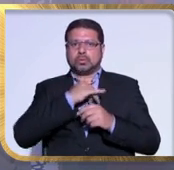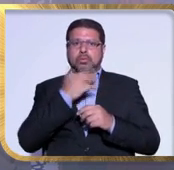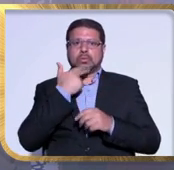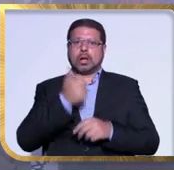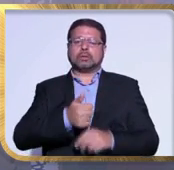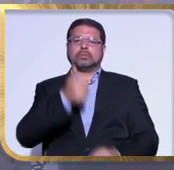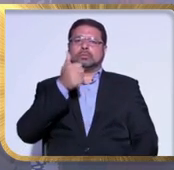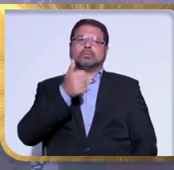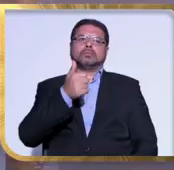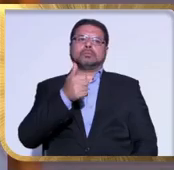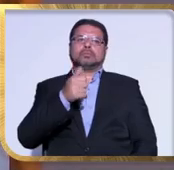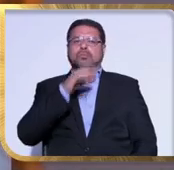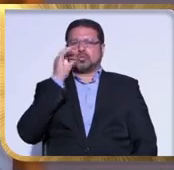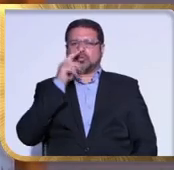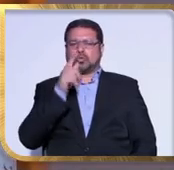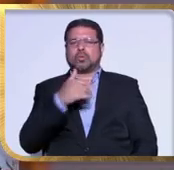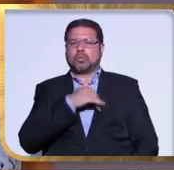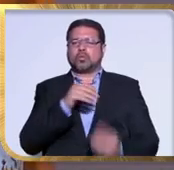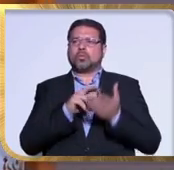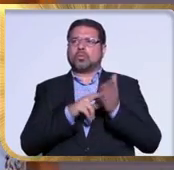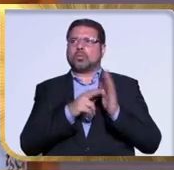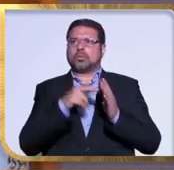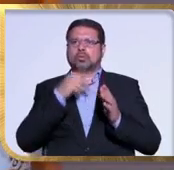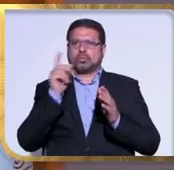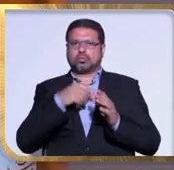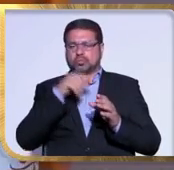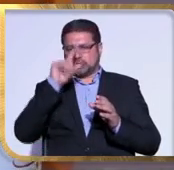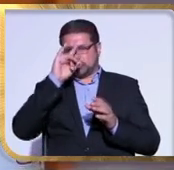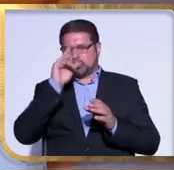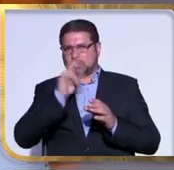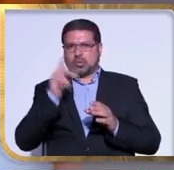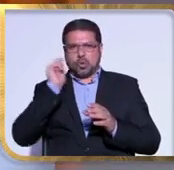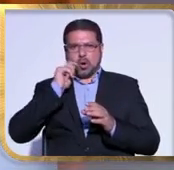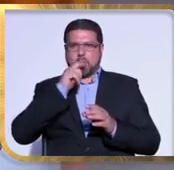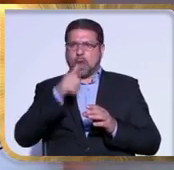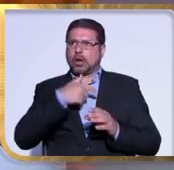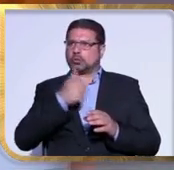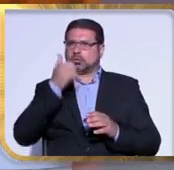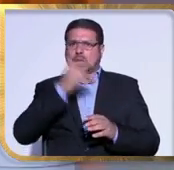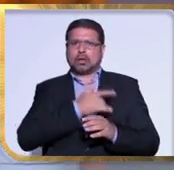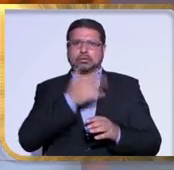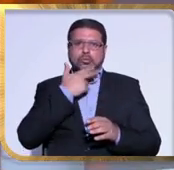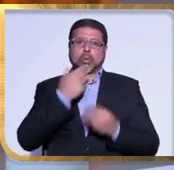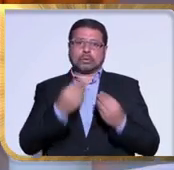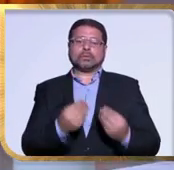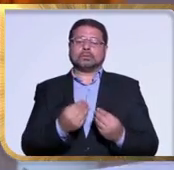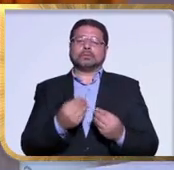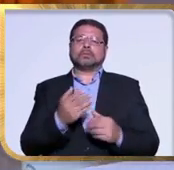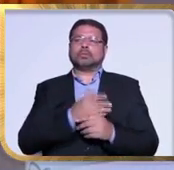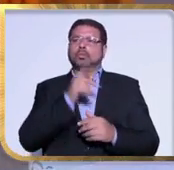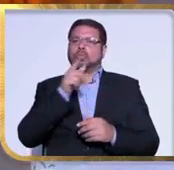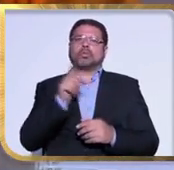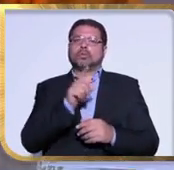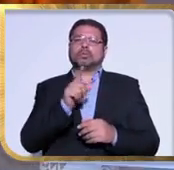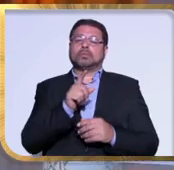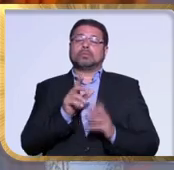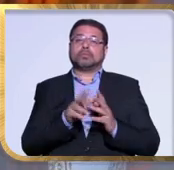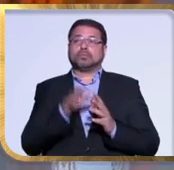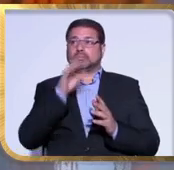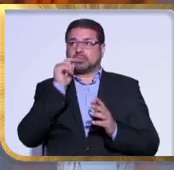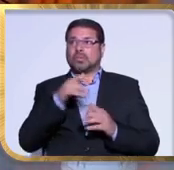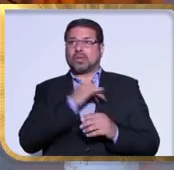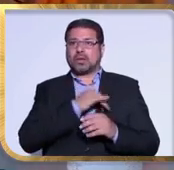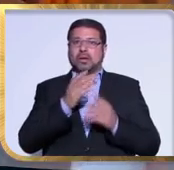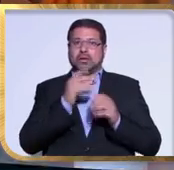حسنه ازاي مثلا واحد يعمل حماقه او يرتكب جرمه يقول لك والله ده انا نيتي كانت كويسه فهو بيقول له لو انت